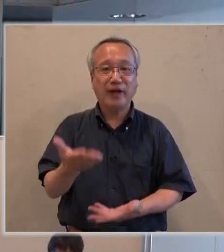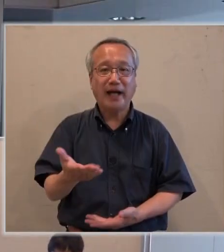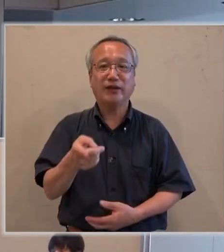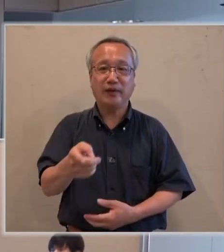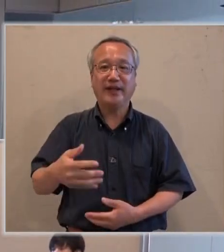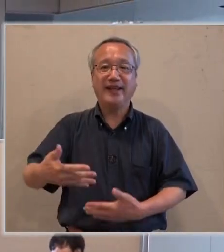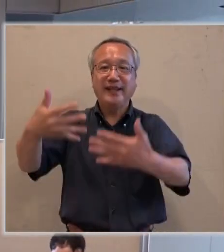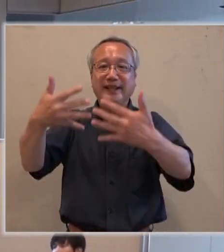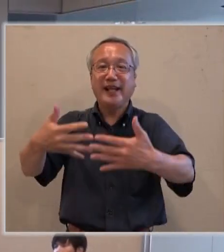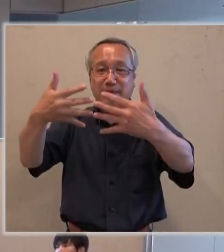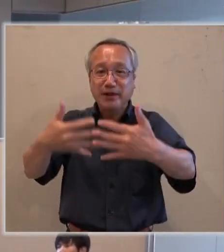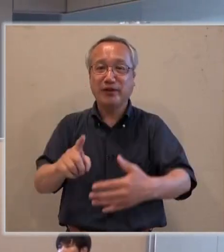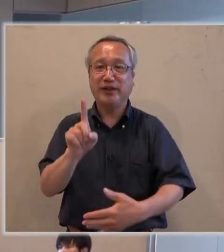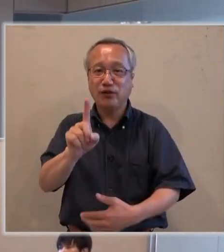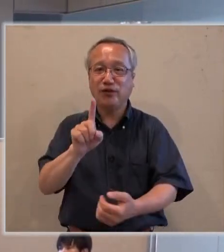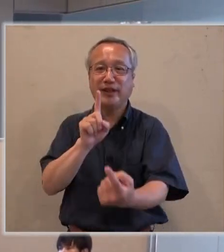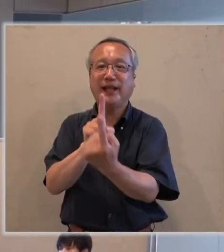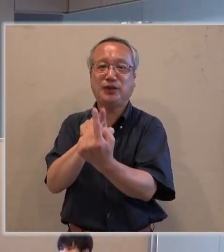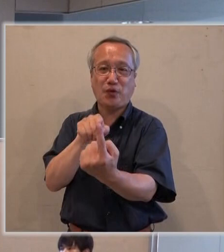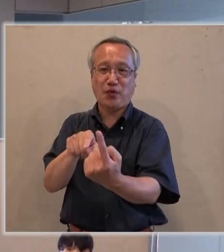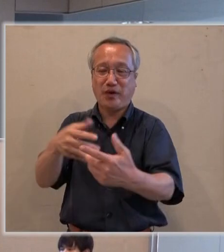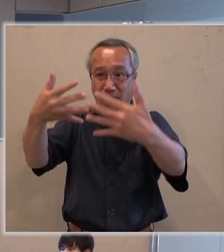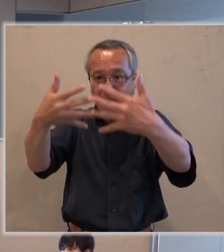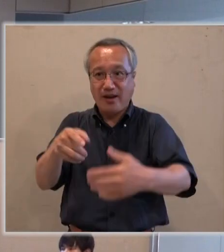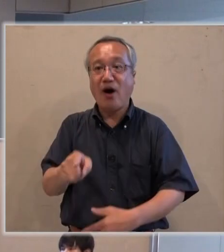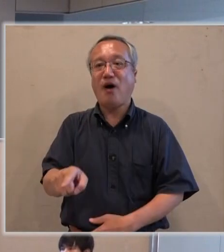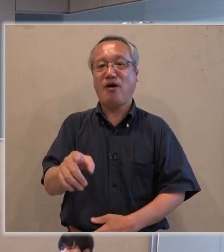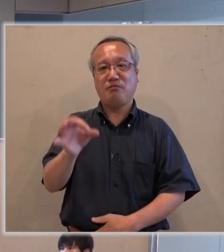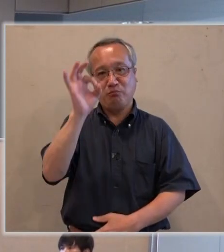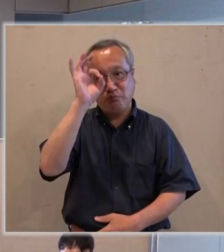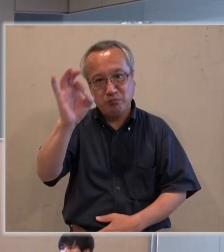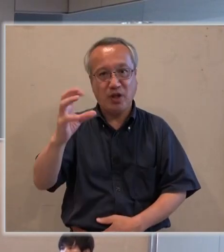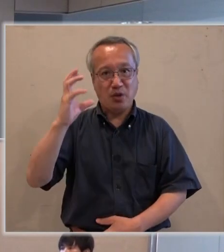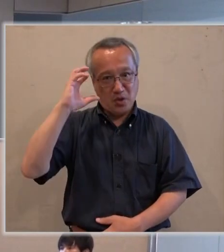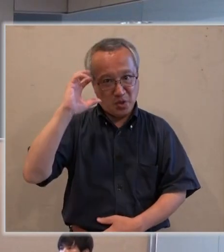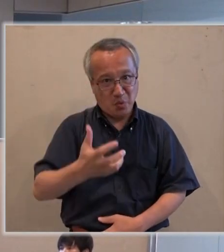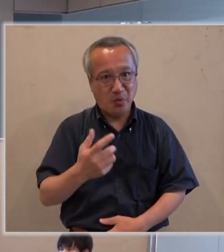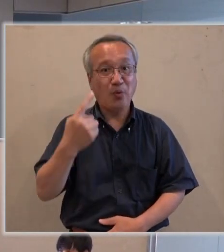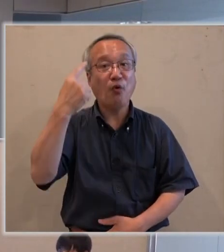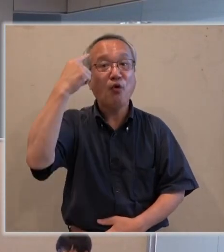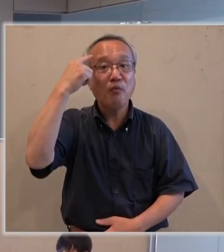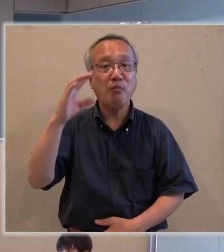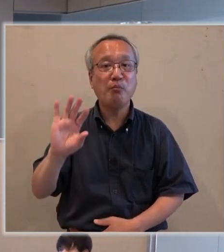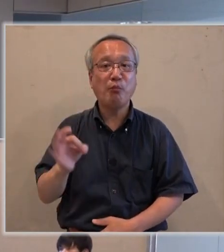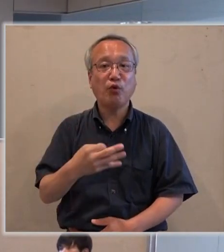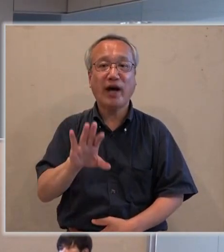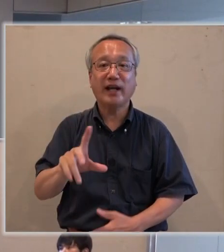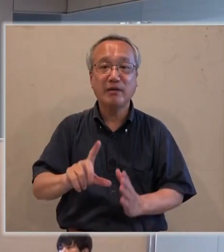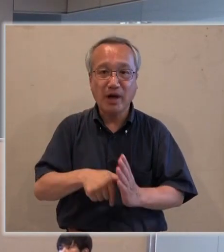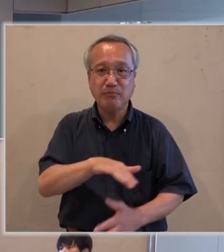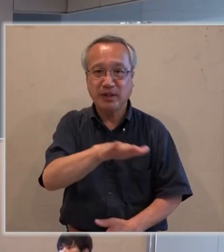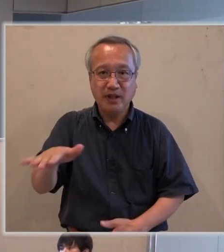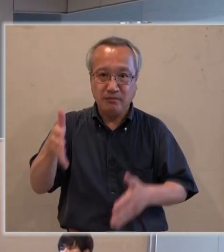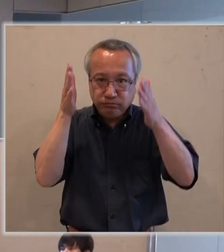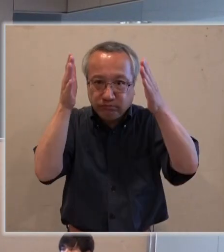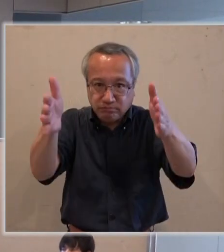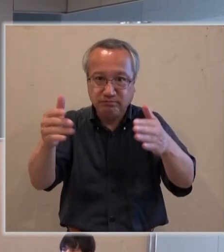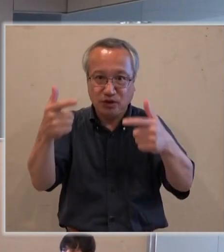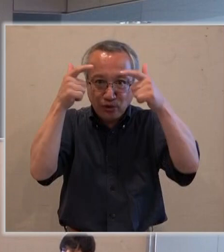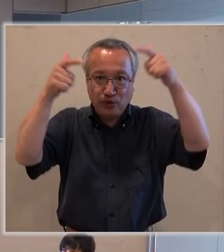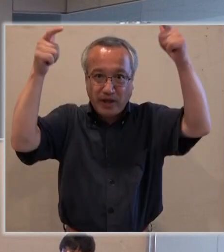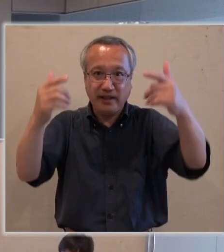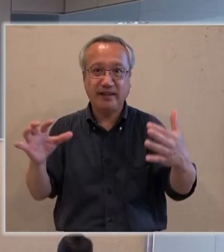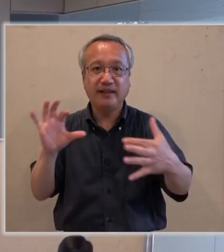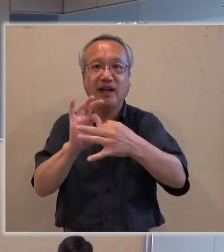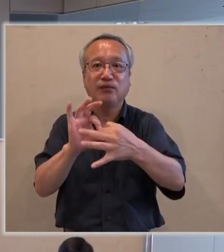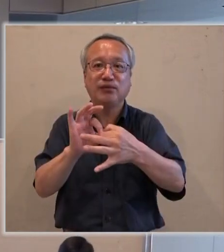ね対象としてあるんだけど、これやったらすげーってなるっていうようなものが何かあると、それをみんなが目指すようになっていって夢になっていくんじゃないかっていう、そういう話